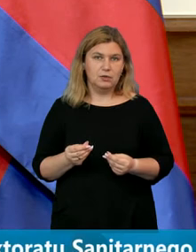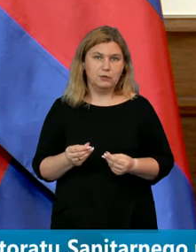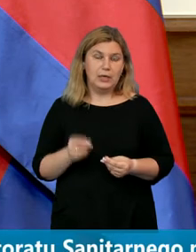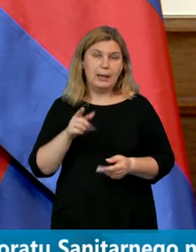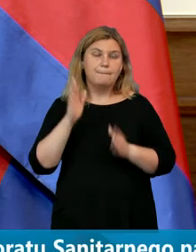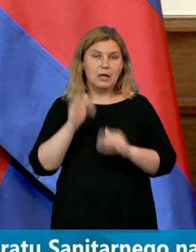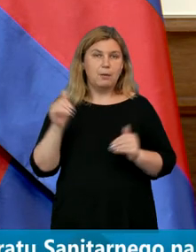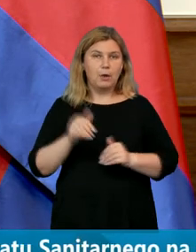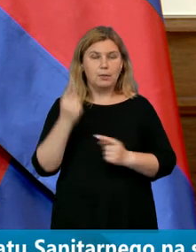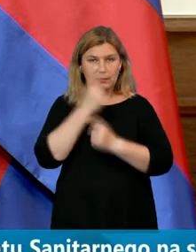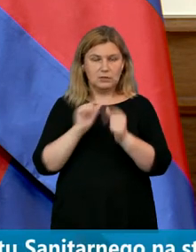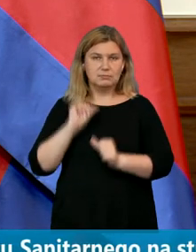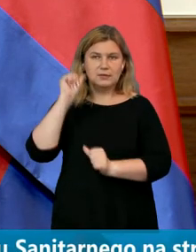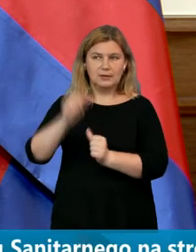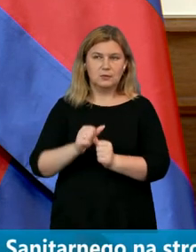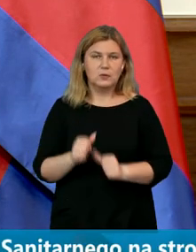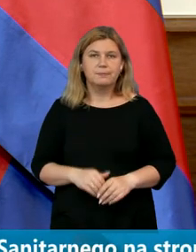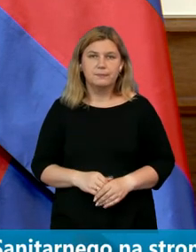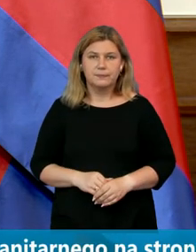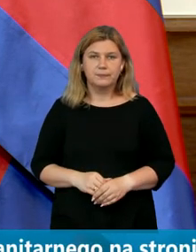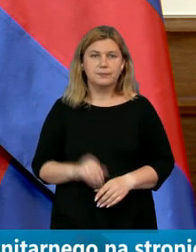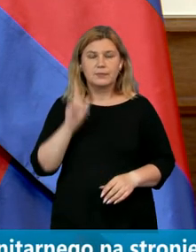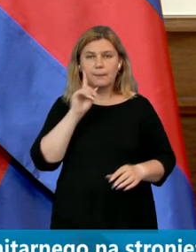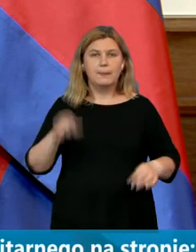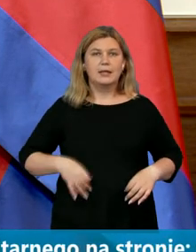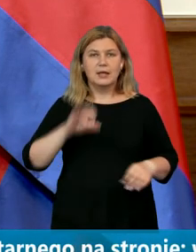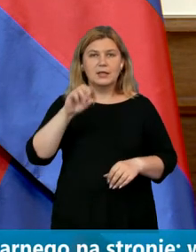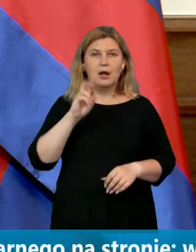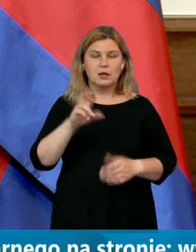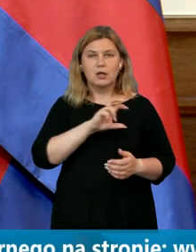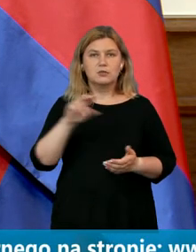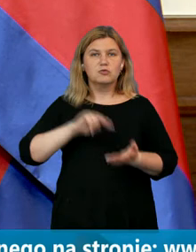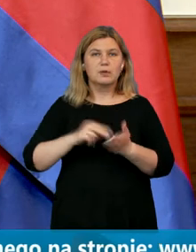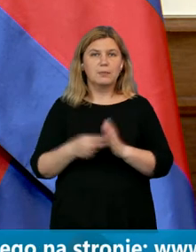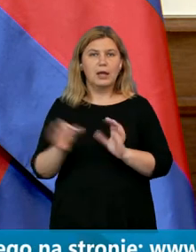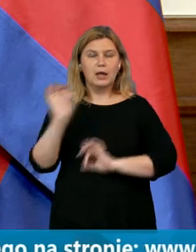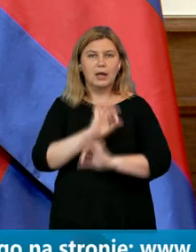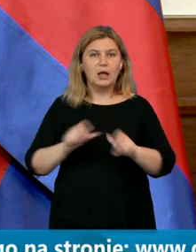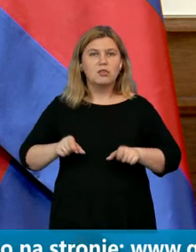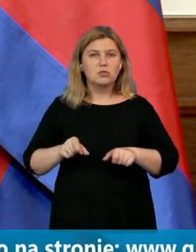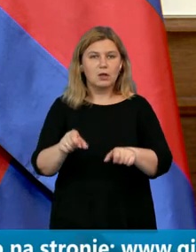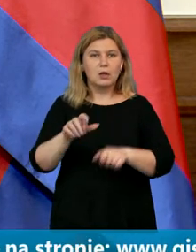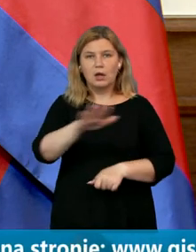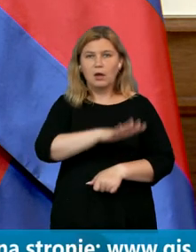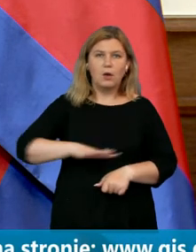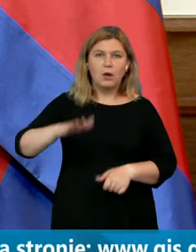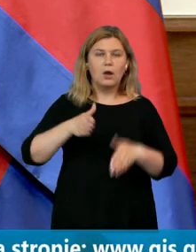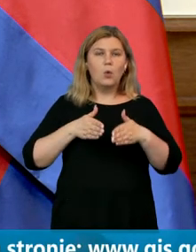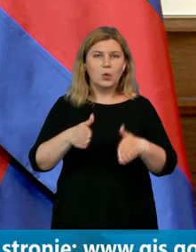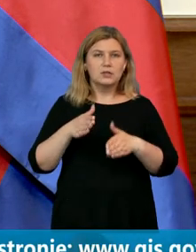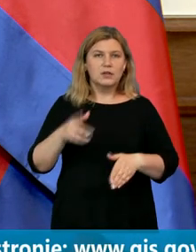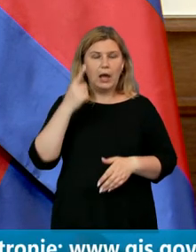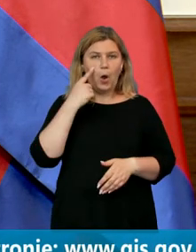mogli o tym myśleć w roku przyszłym. Pan Jakub, dzień dobry. Czy planowany jest remont torowiska w obrębie ulicy